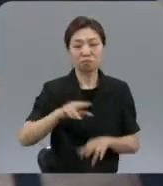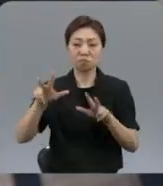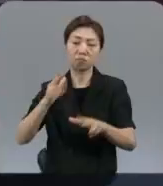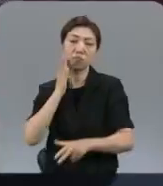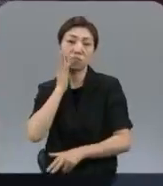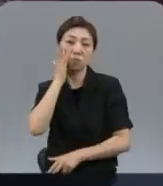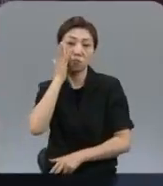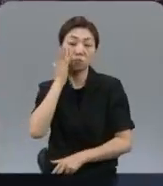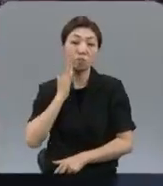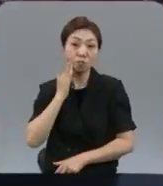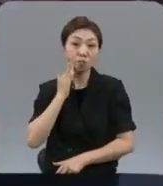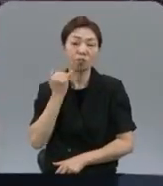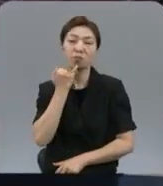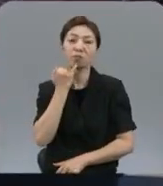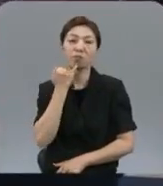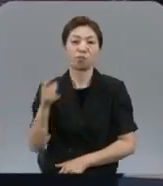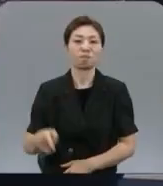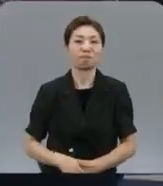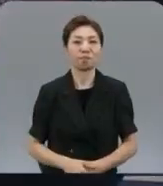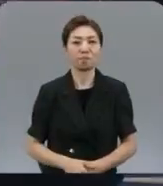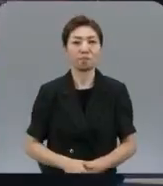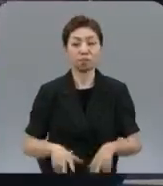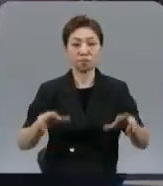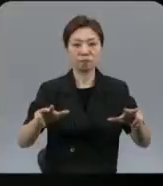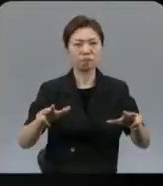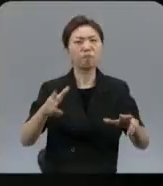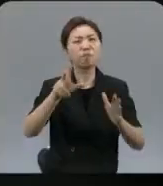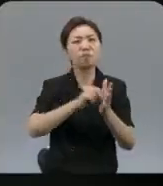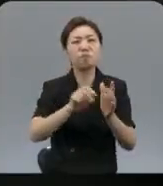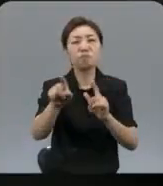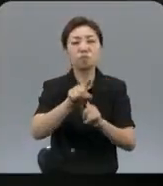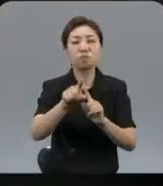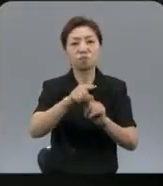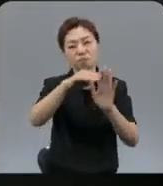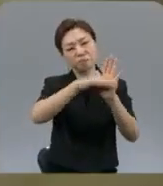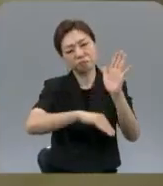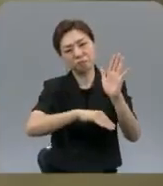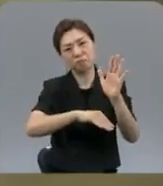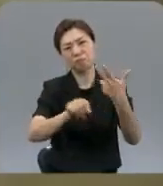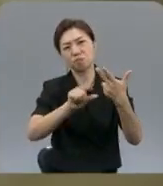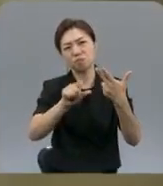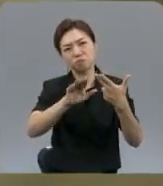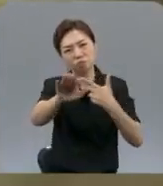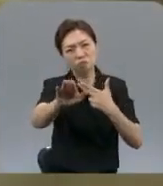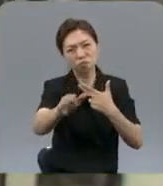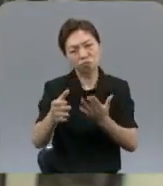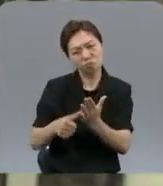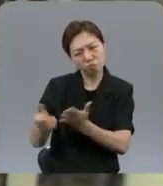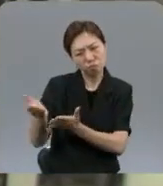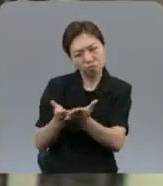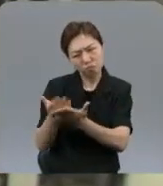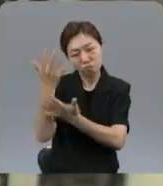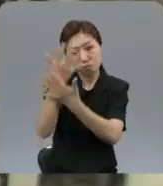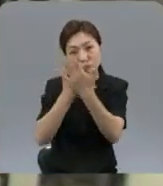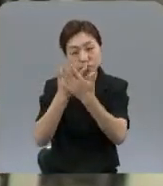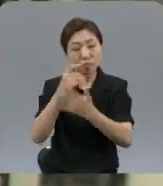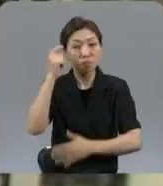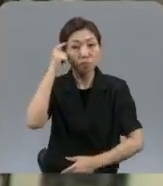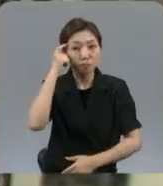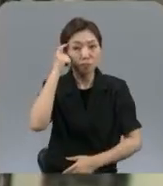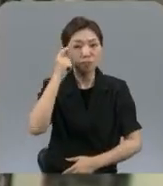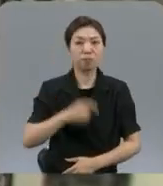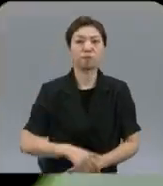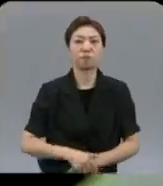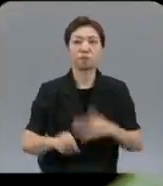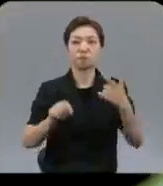khiến giá nhập khẩu năng lượng cũng giảm mạnh do đó cán cân thương mại của Hàn Quốc trong tháng 6 đã ghi nhận mức thặng dư là 1,13 tỷ đô la mỹ